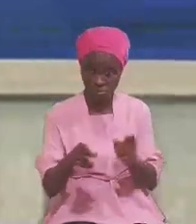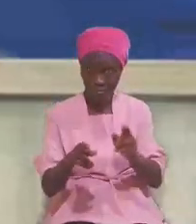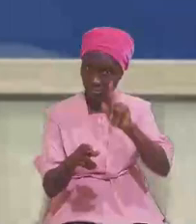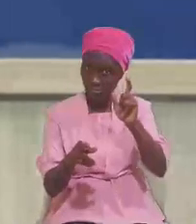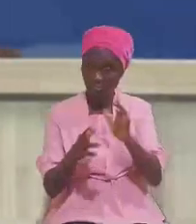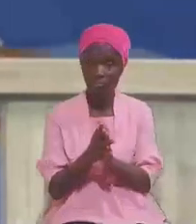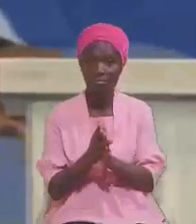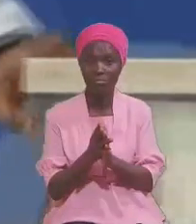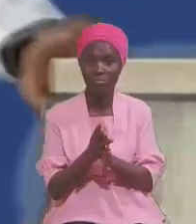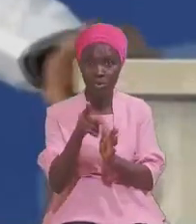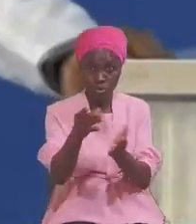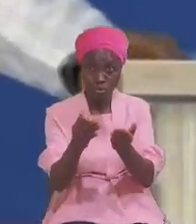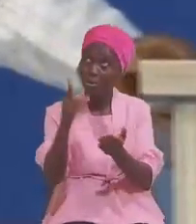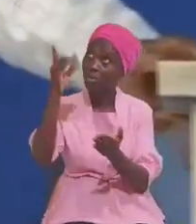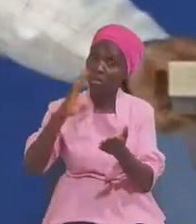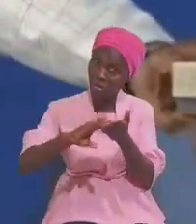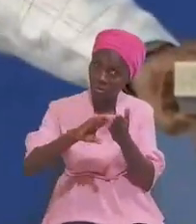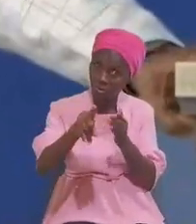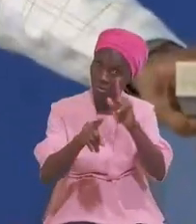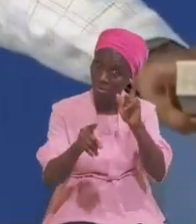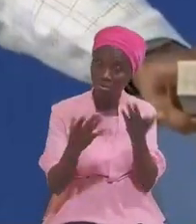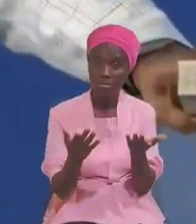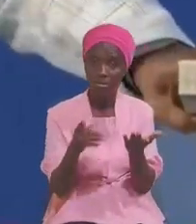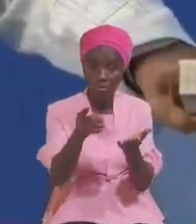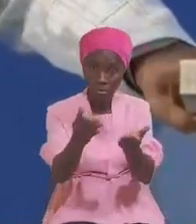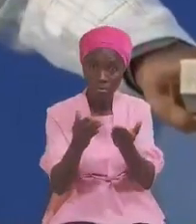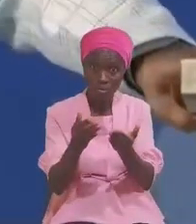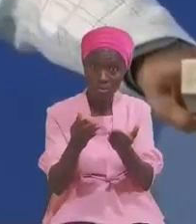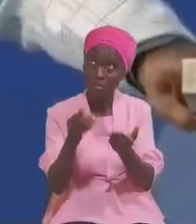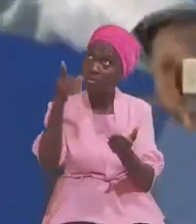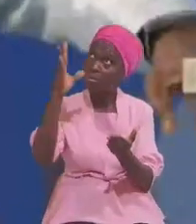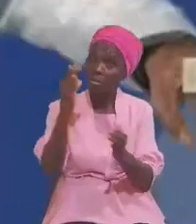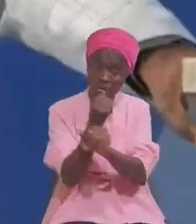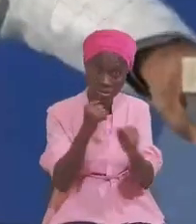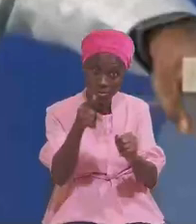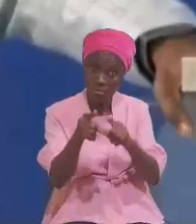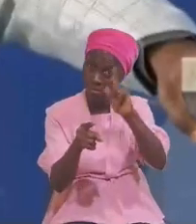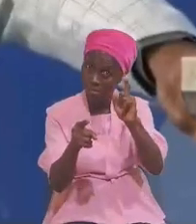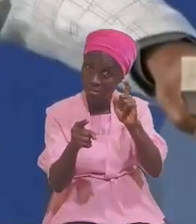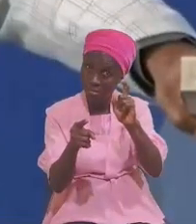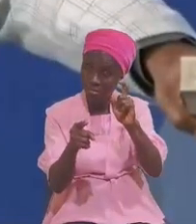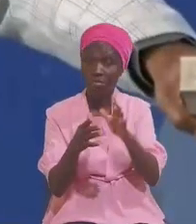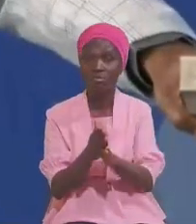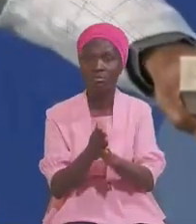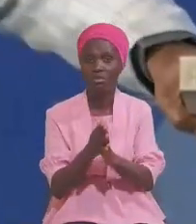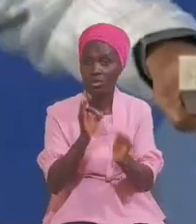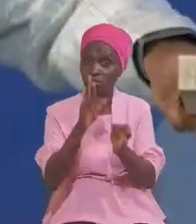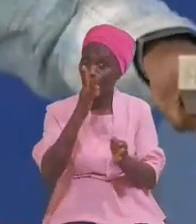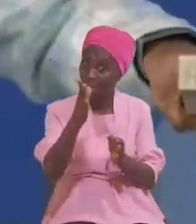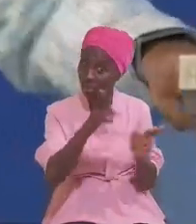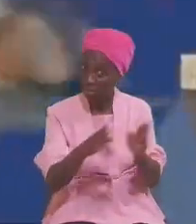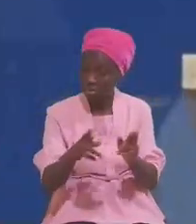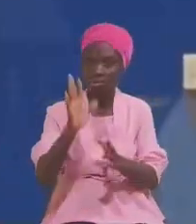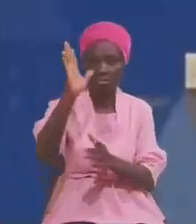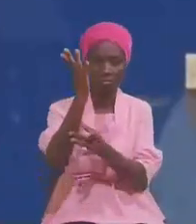voulez ce pardon? Vous voulez ce salut? Où que vous soyez, levez la main. Que le Seigneur vous